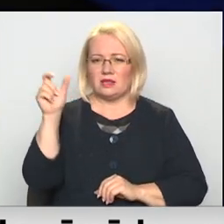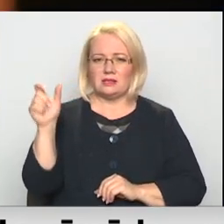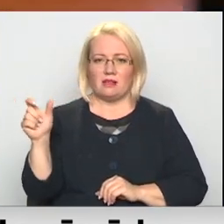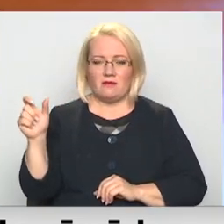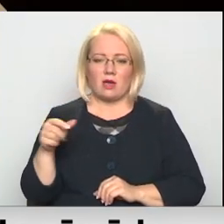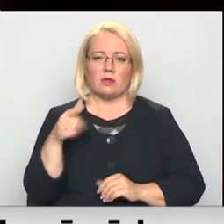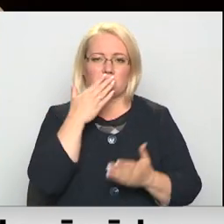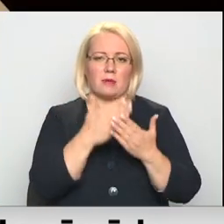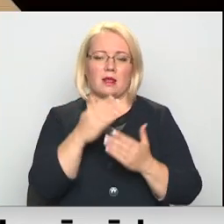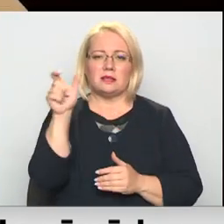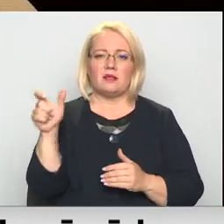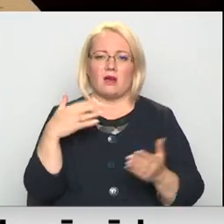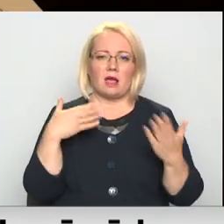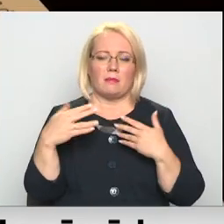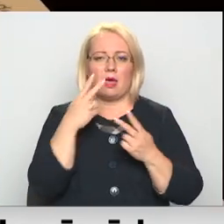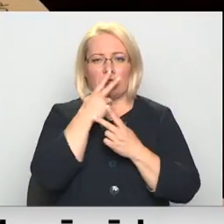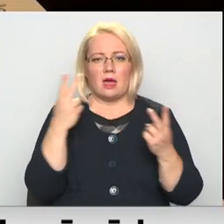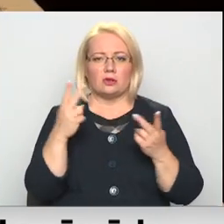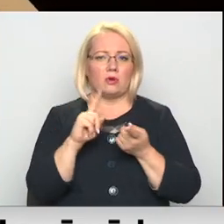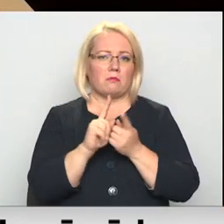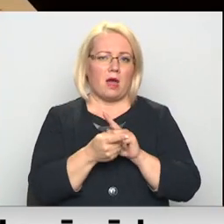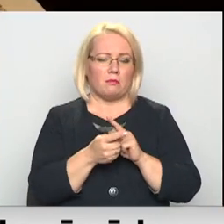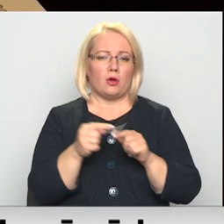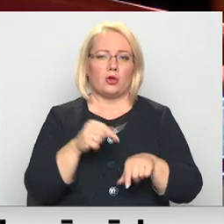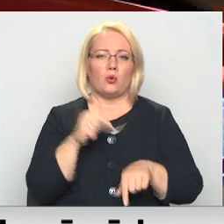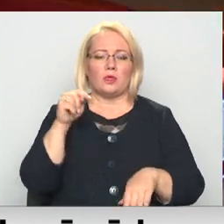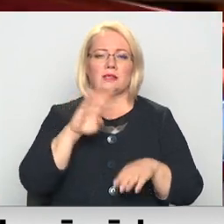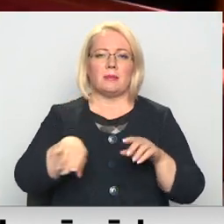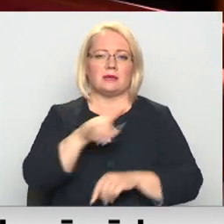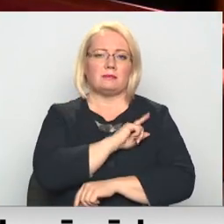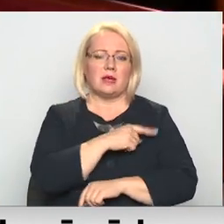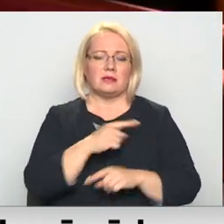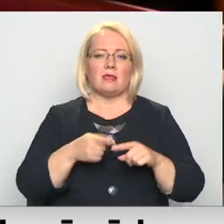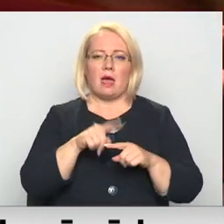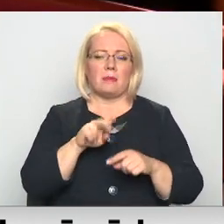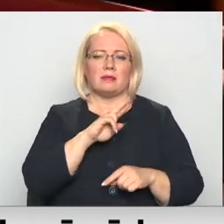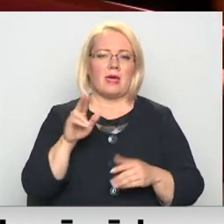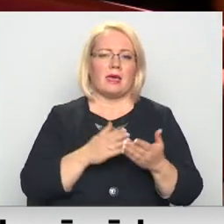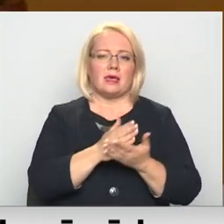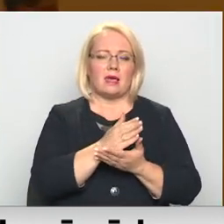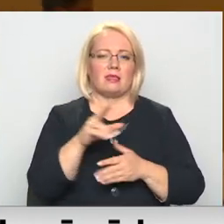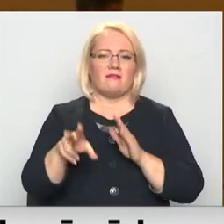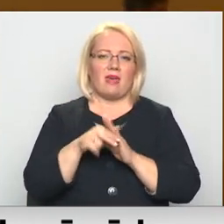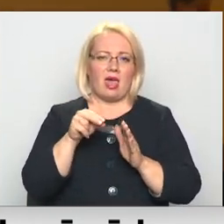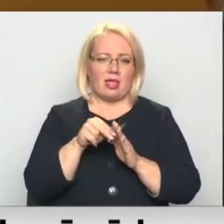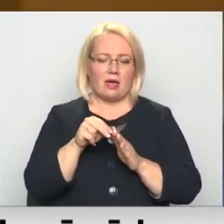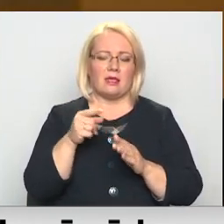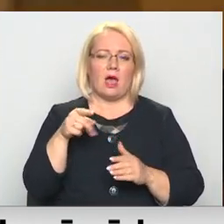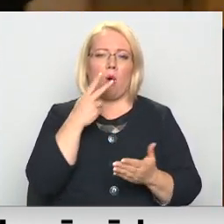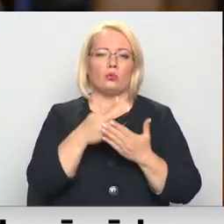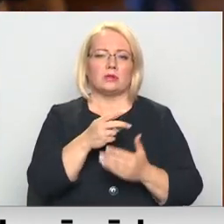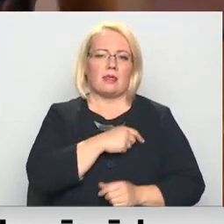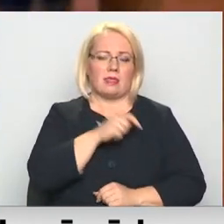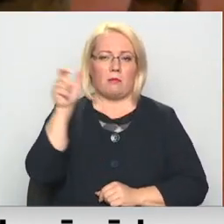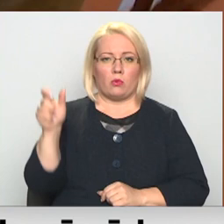cilvēku attieksmi. Neredzot pārmaiņas, viņi jūtas bezspēcīgi un tāpēc neiet vēlēt, uzskata deputāte. Savukārt